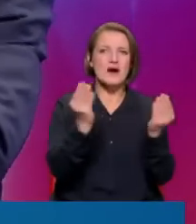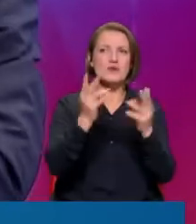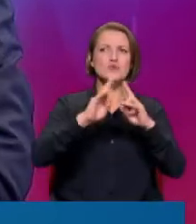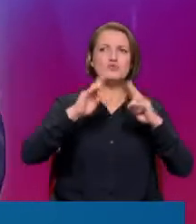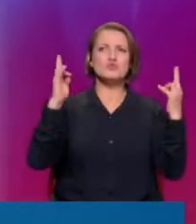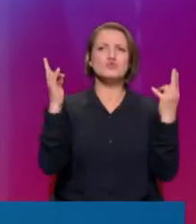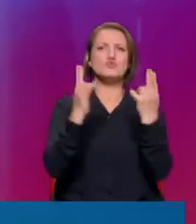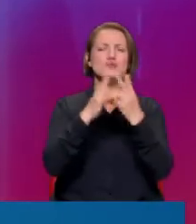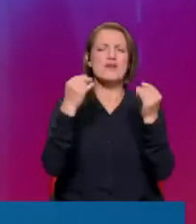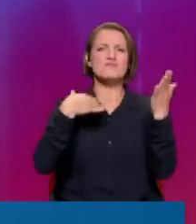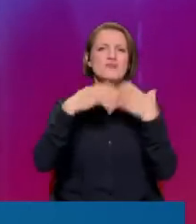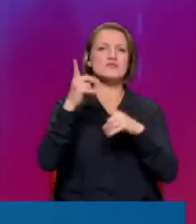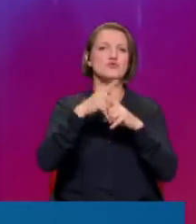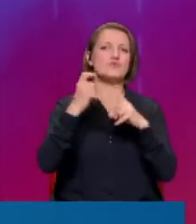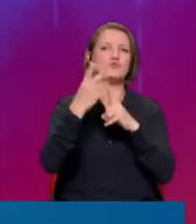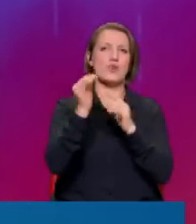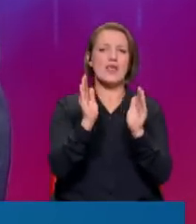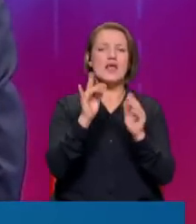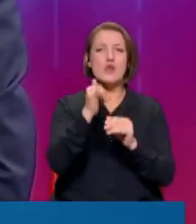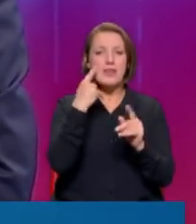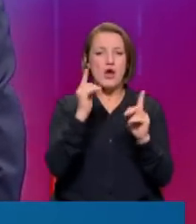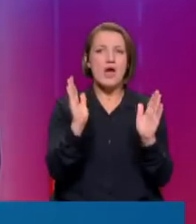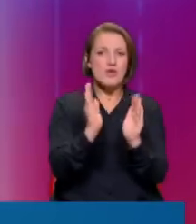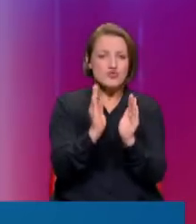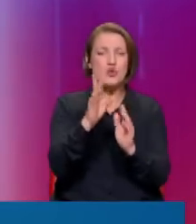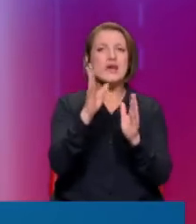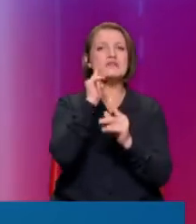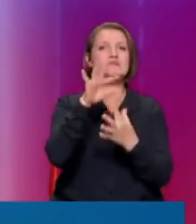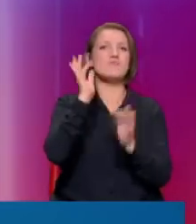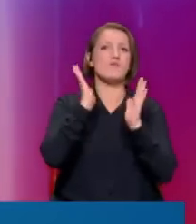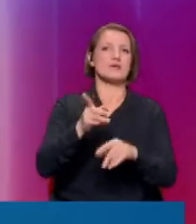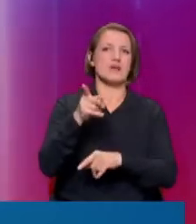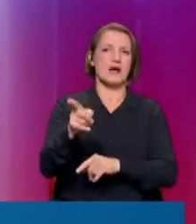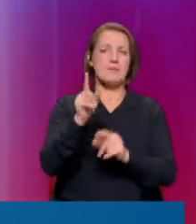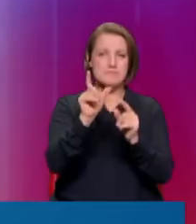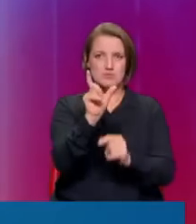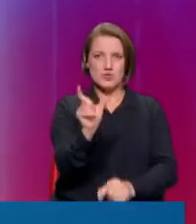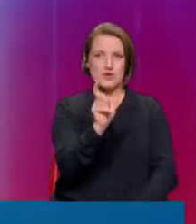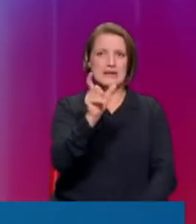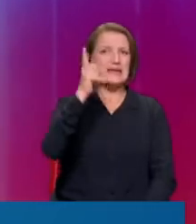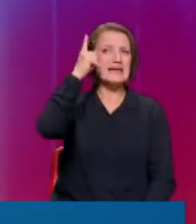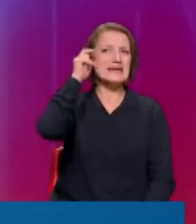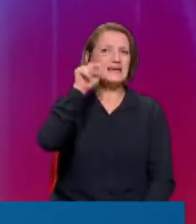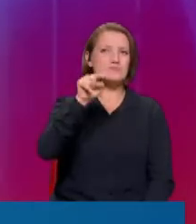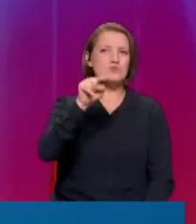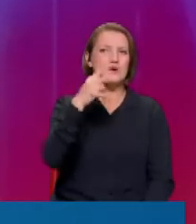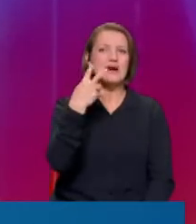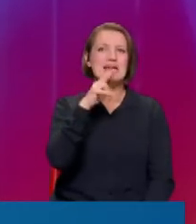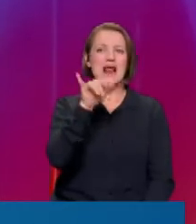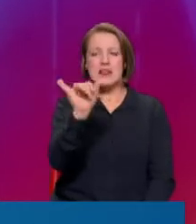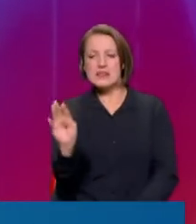en fazla nüfusunun barındığı bir yer kilometrekare şimdi burayı İsrail bu renge